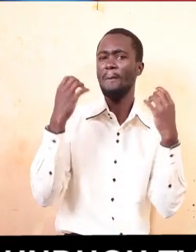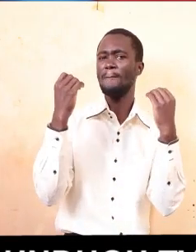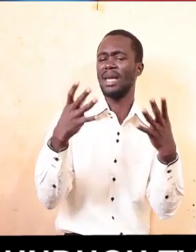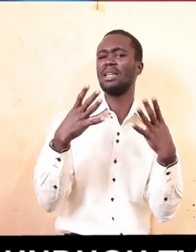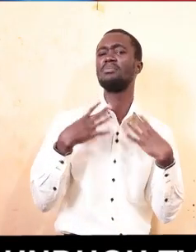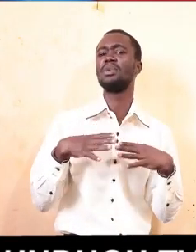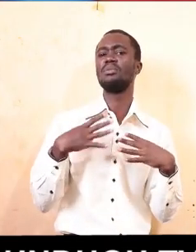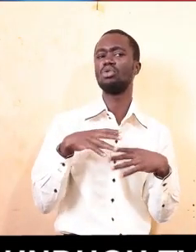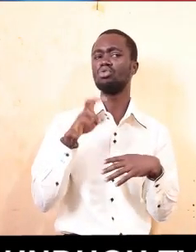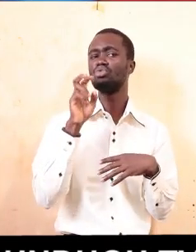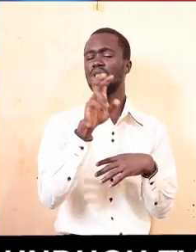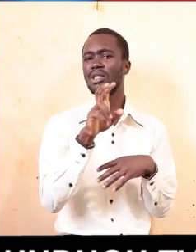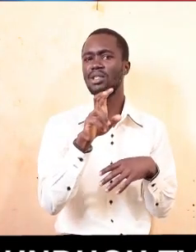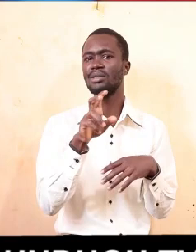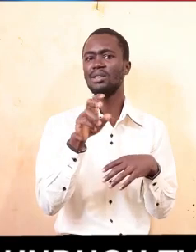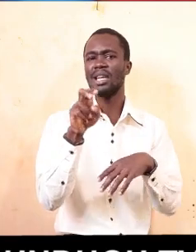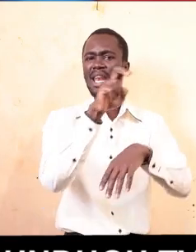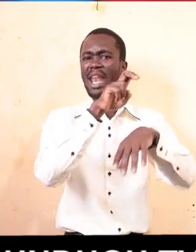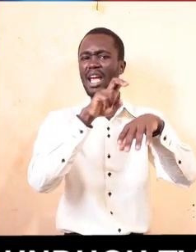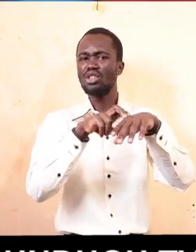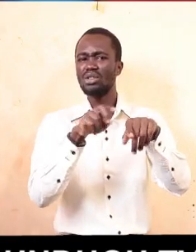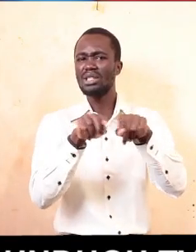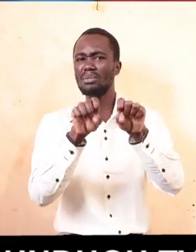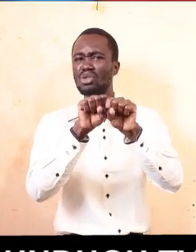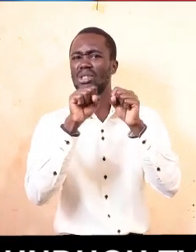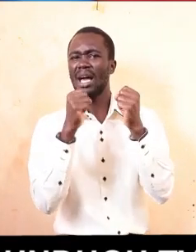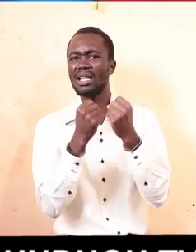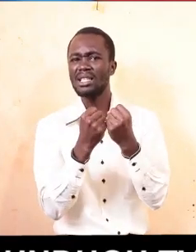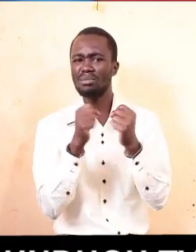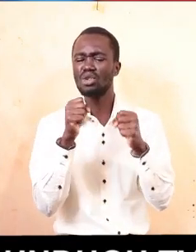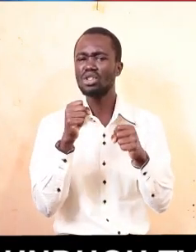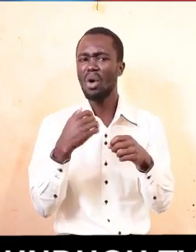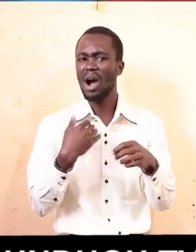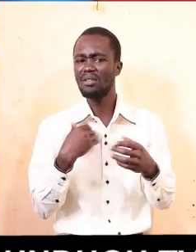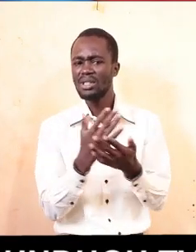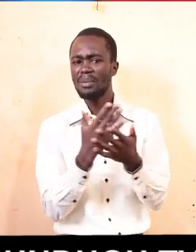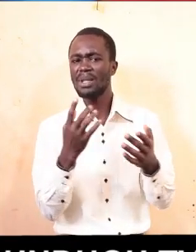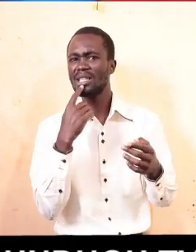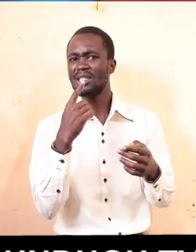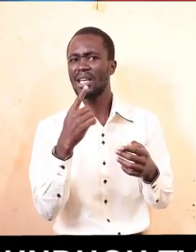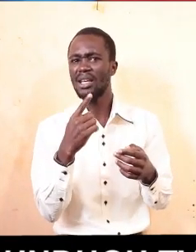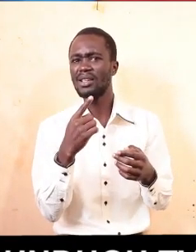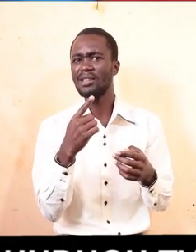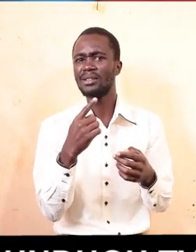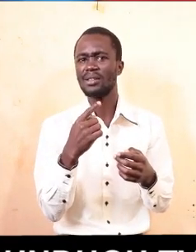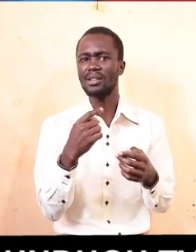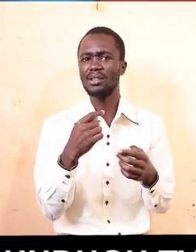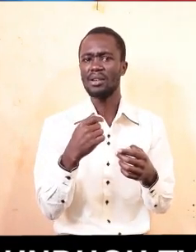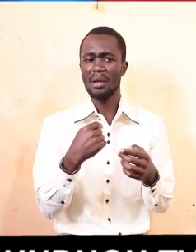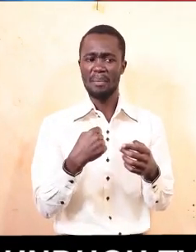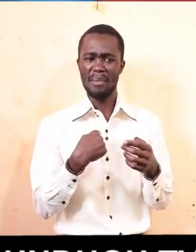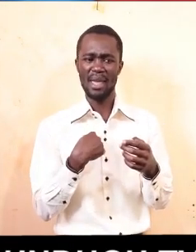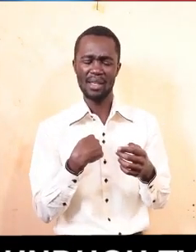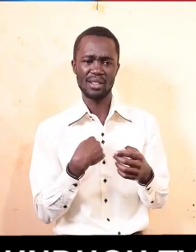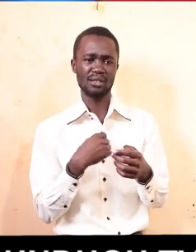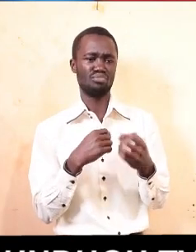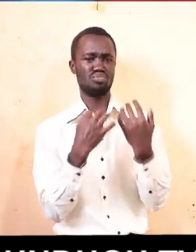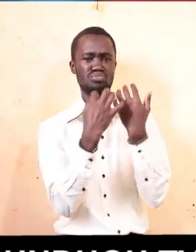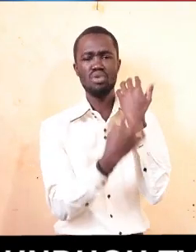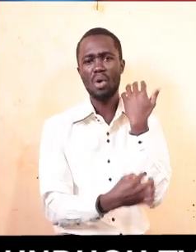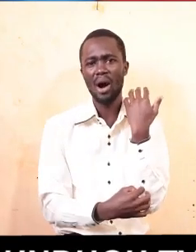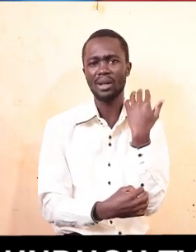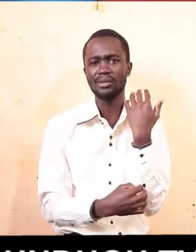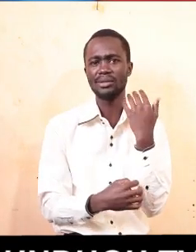jamii linaweza kuwa na ile kasumba ya kusema na mdomo, mimi niko hii, mimi ni maskini.